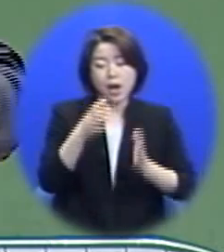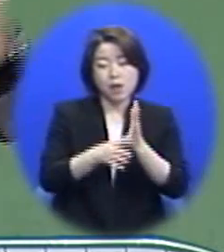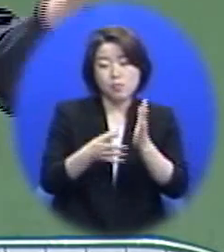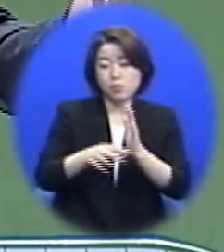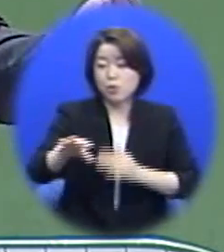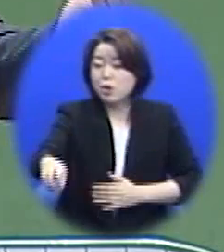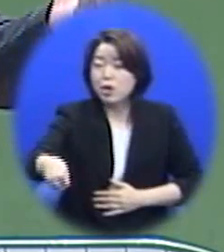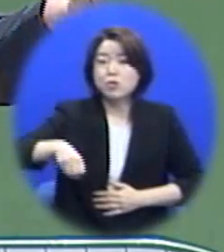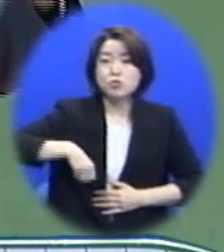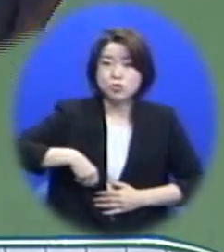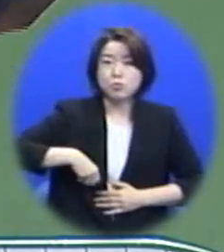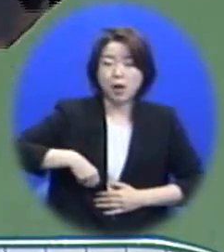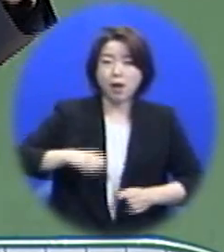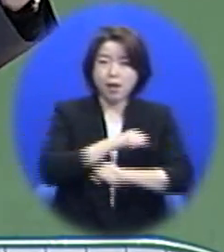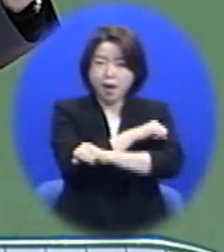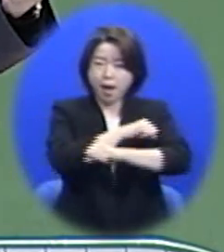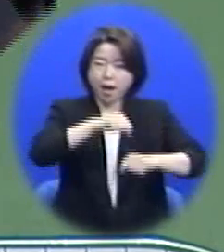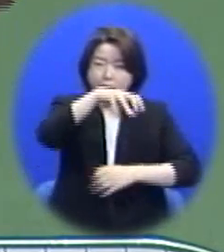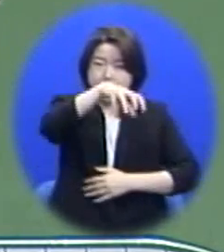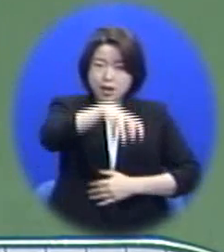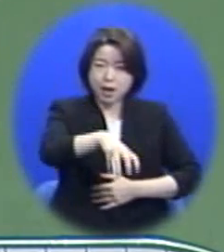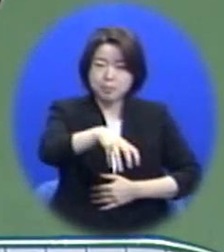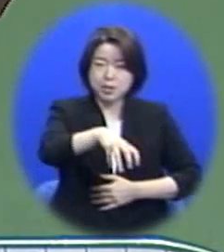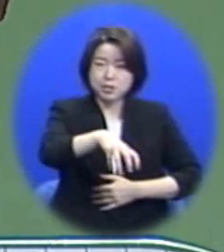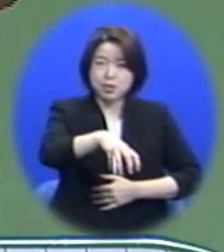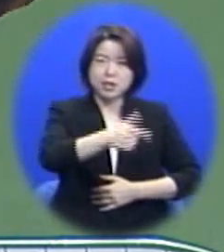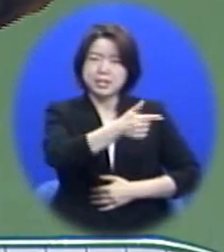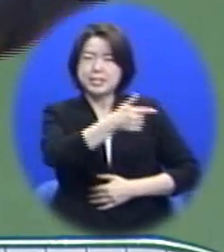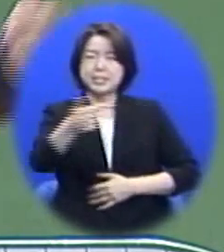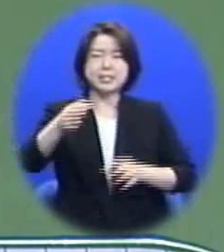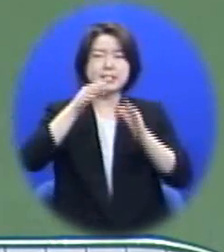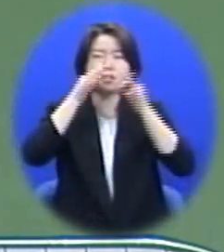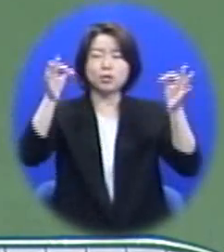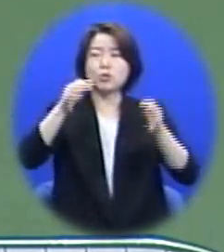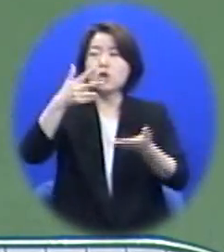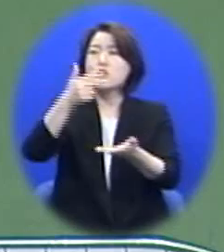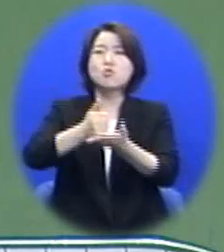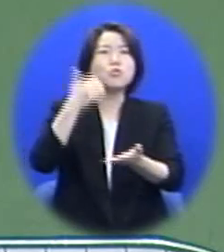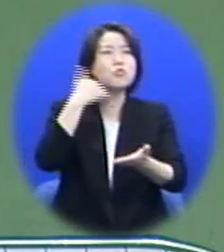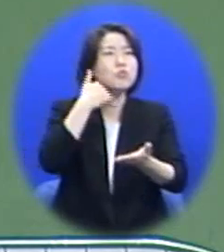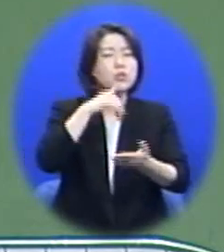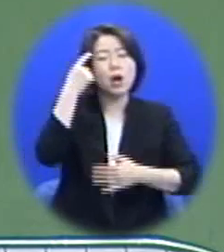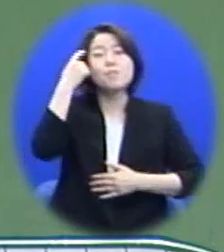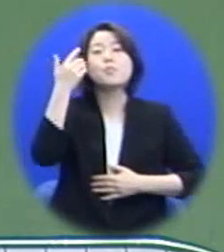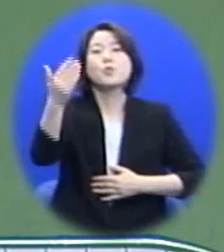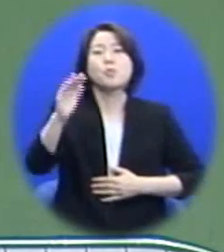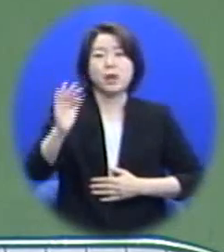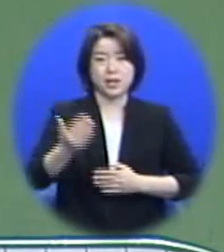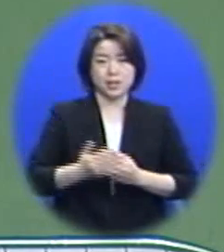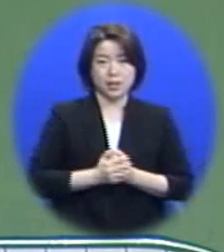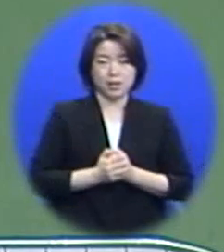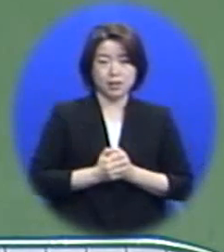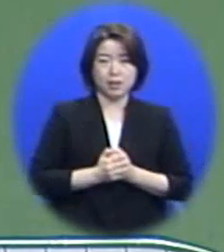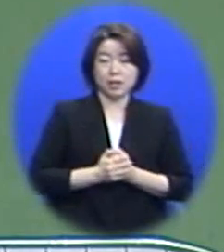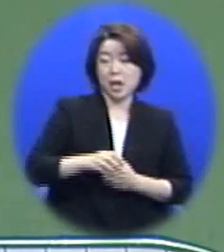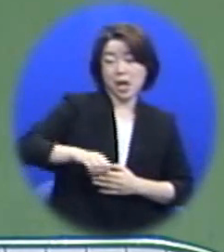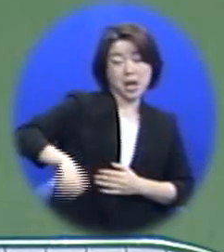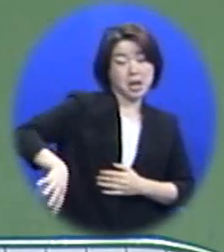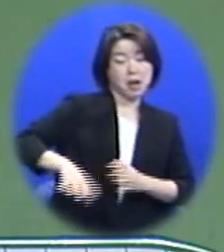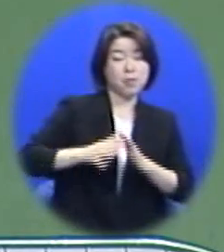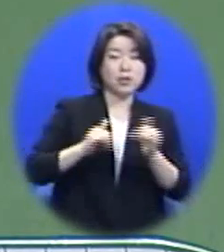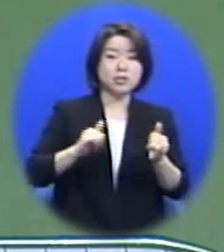광장에서 사람들 앞에서 큰 소리로 주인이 있는지 물어보라는이 잃어버린 주인이 혹시